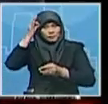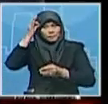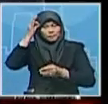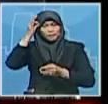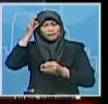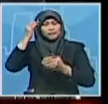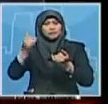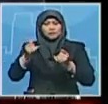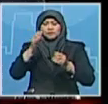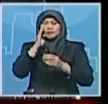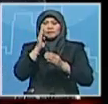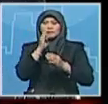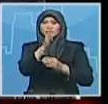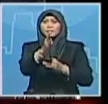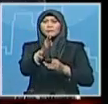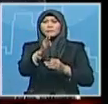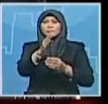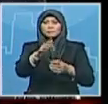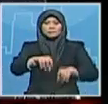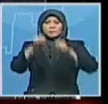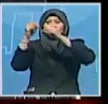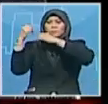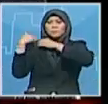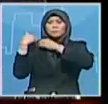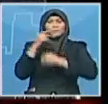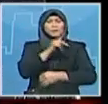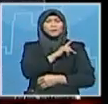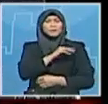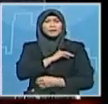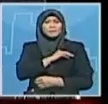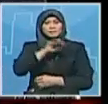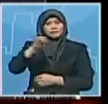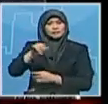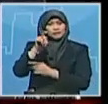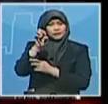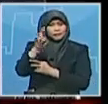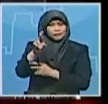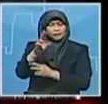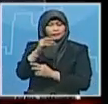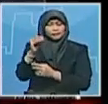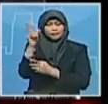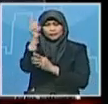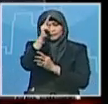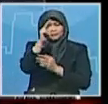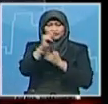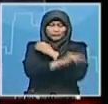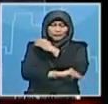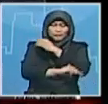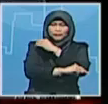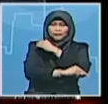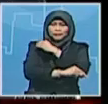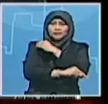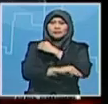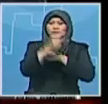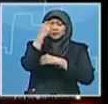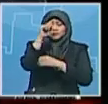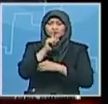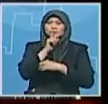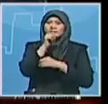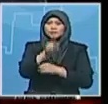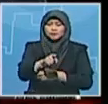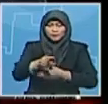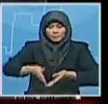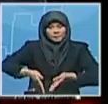mana directly di bawah tanggungjawab Kementerian Kerja Raya, dan juga melalui peruntukan kepada kerajaan negeri daripada MARIS untuk memastikan